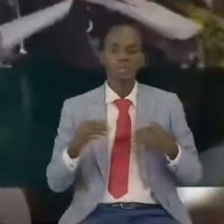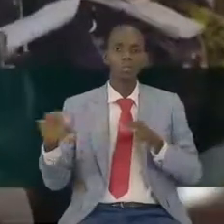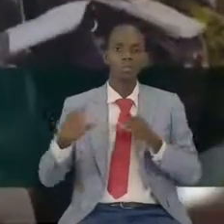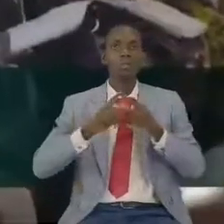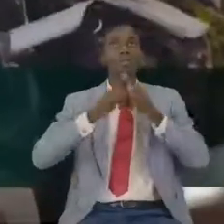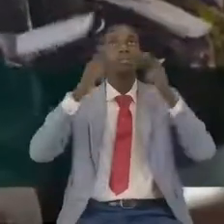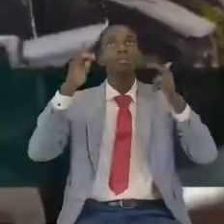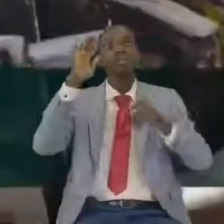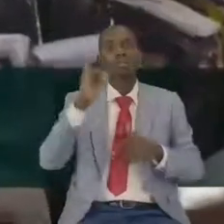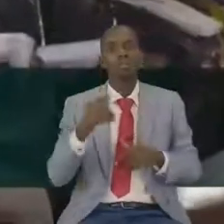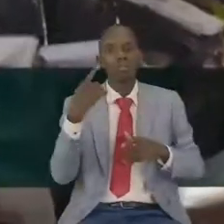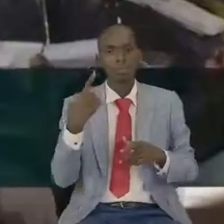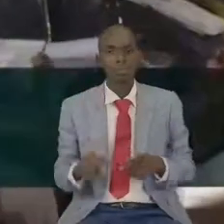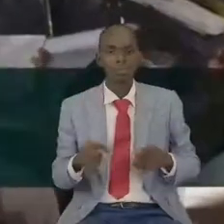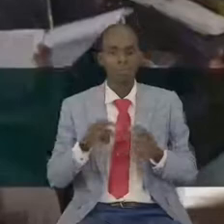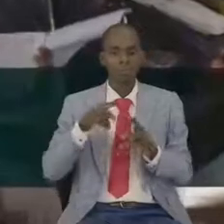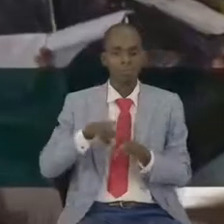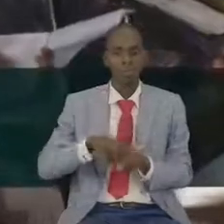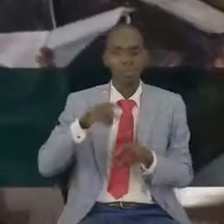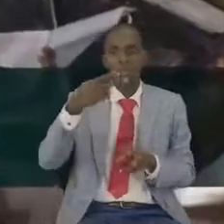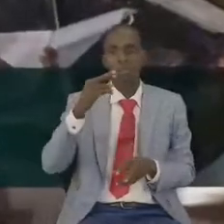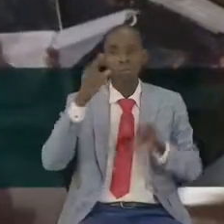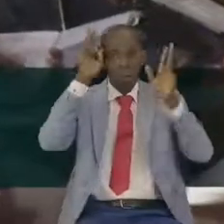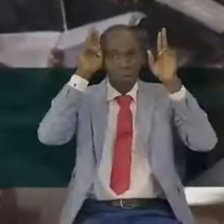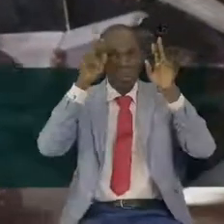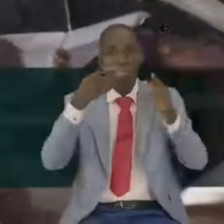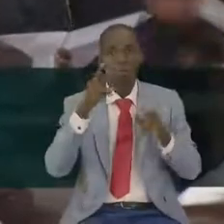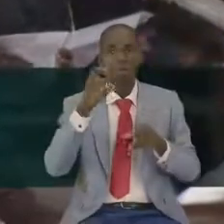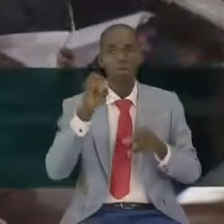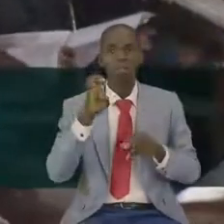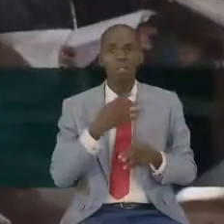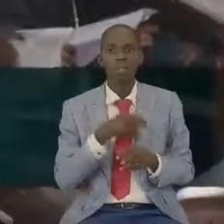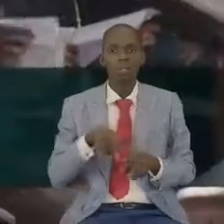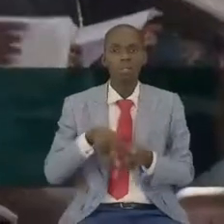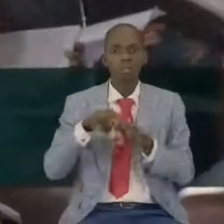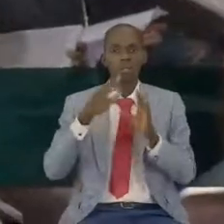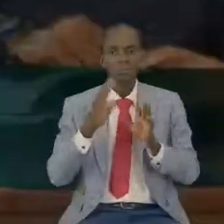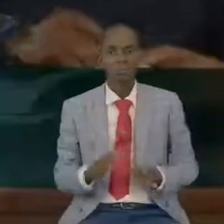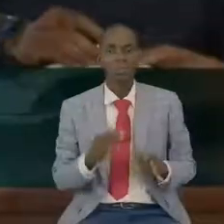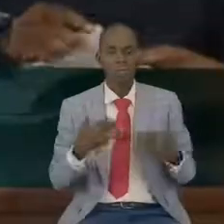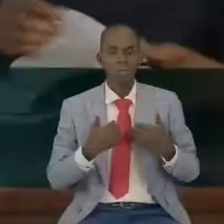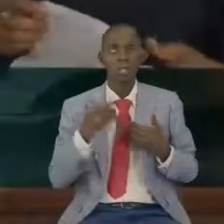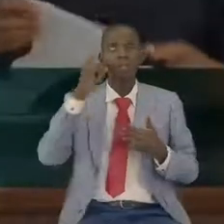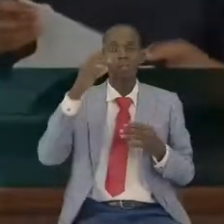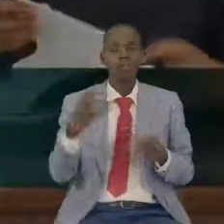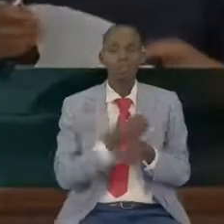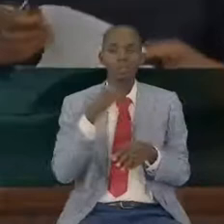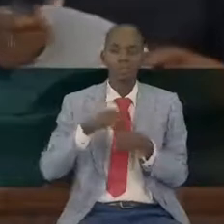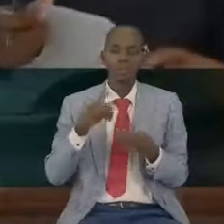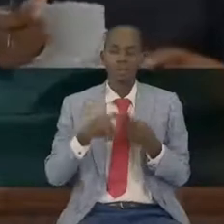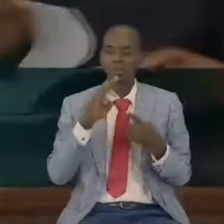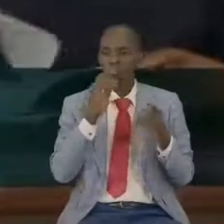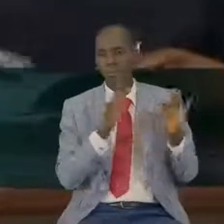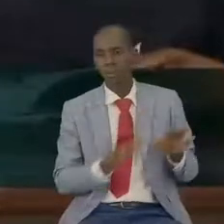Il a précipité dans la mer le cheval et son cavalier. Verset 22. Moïse fit